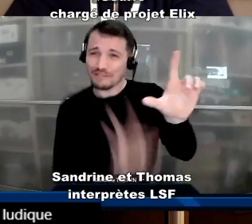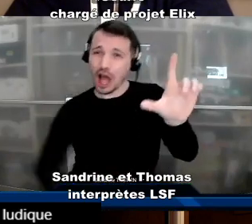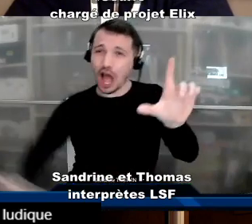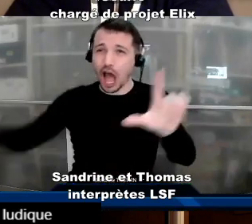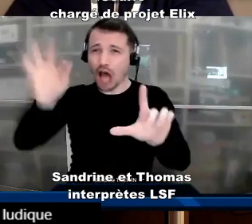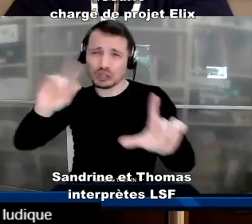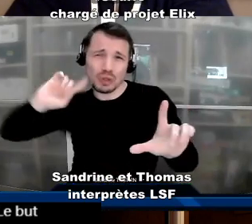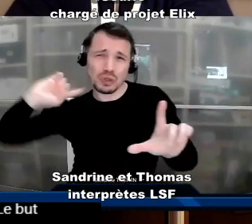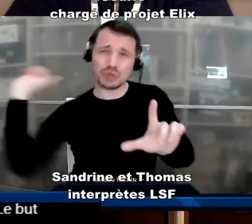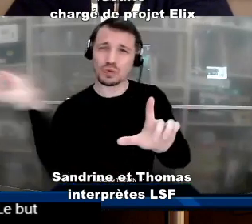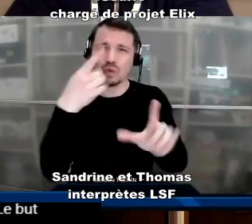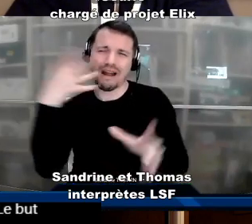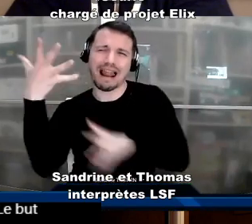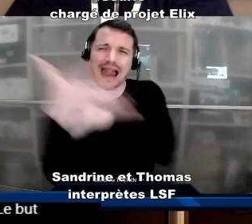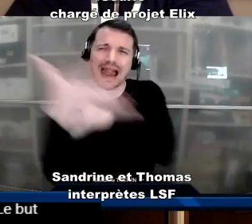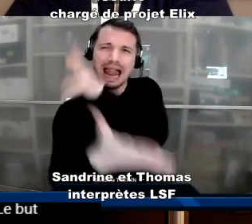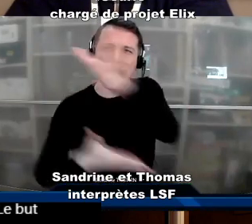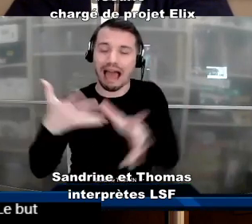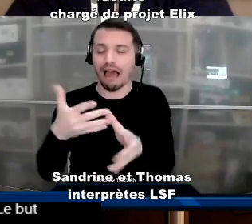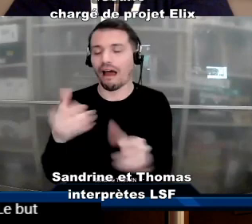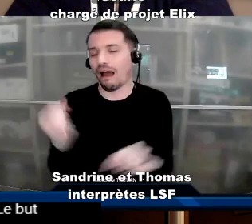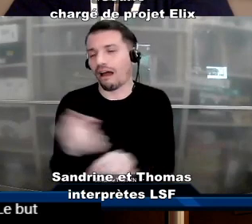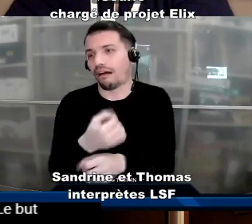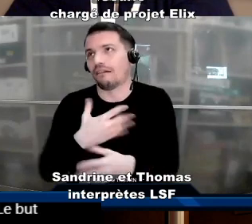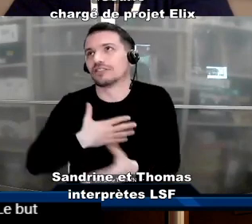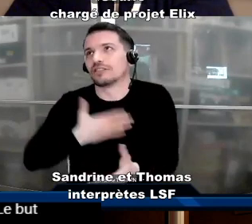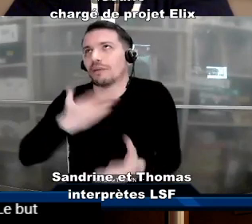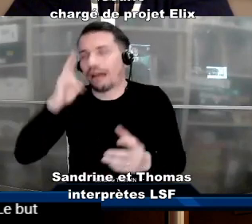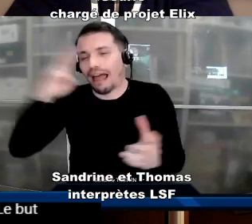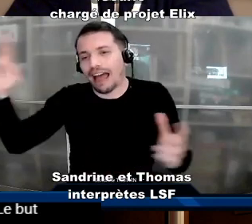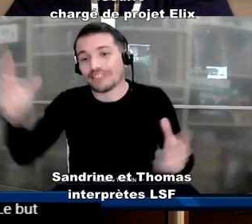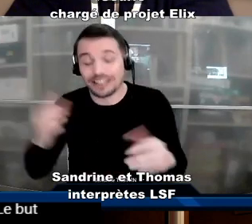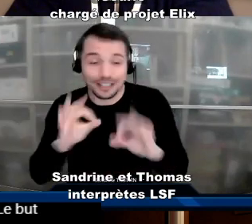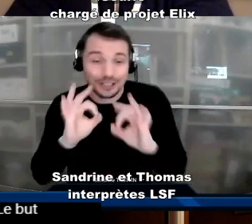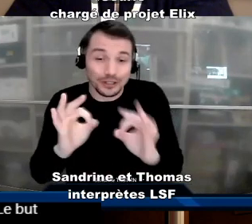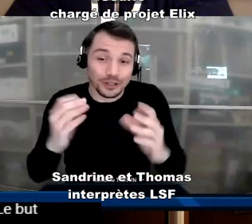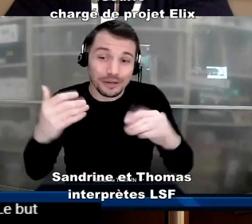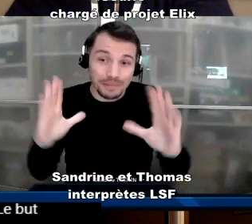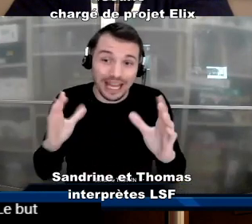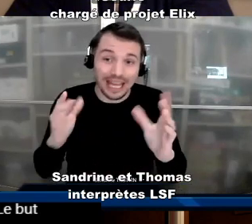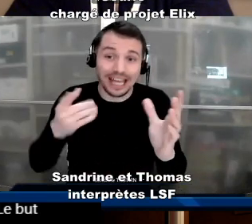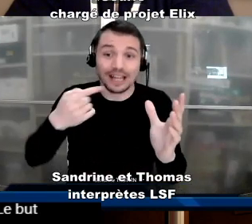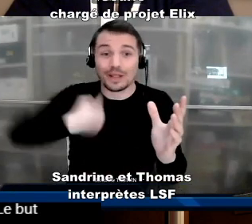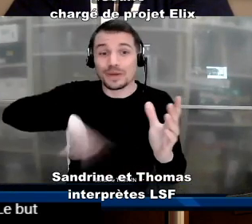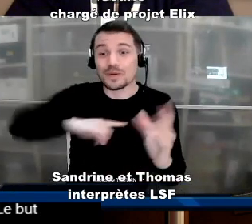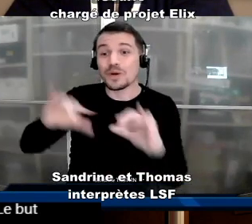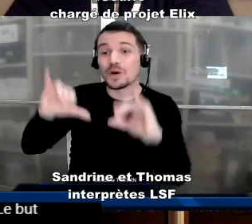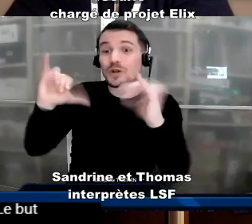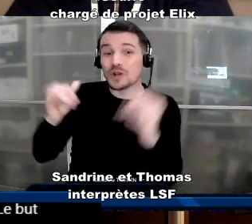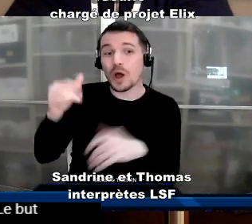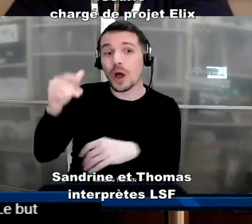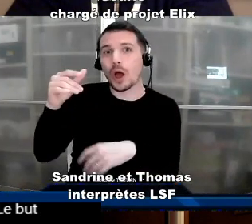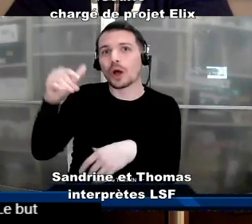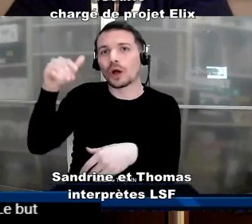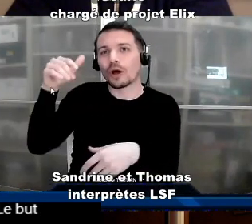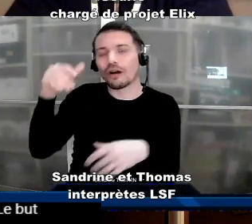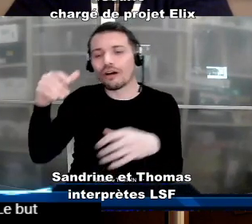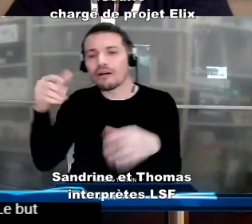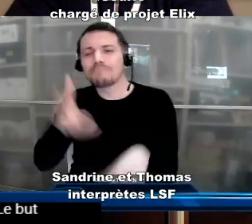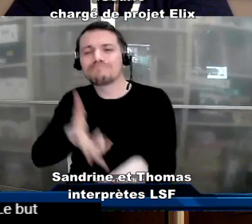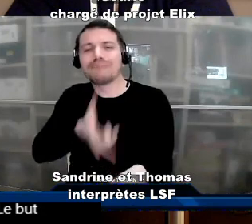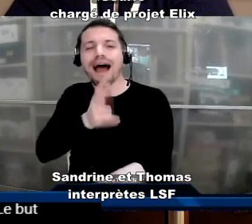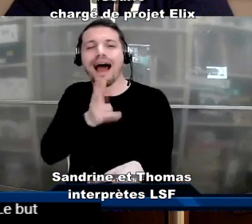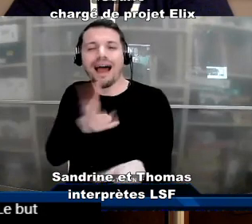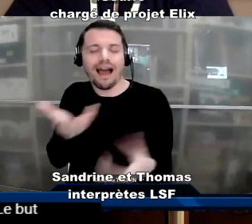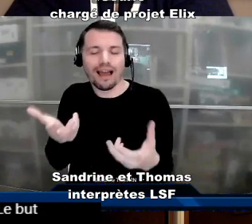on essaye à notre mesure de quand nous, on organise des soirées jeux dans les bars, donc c'est à partir de nos